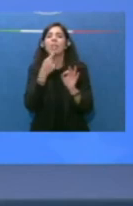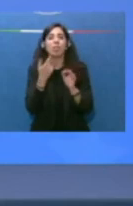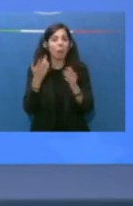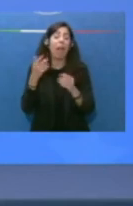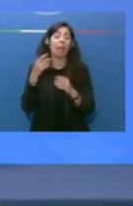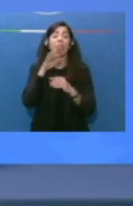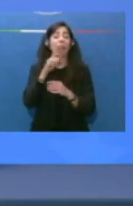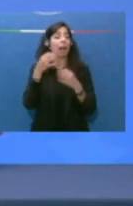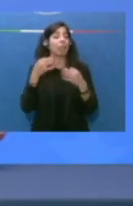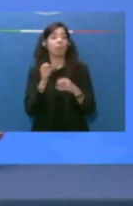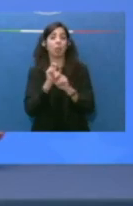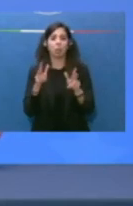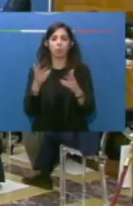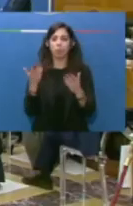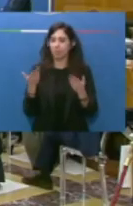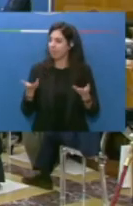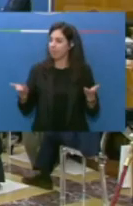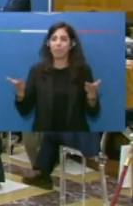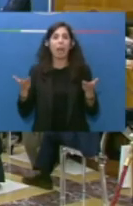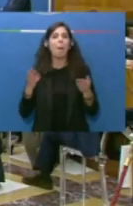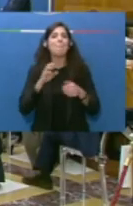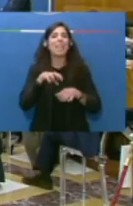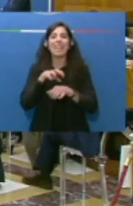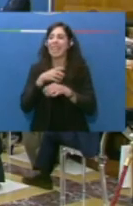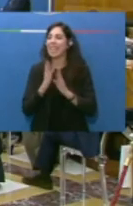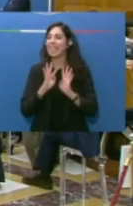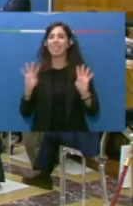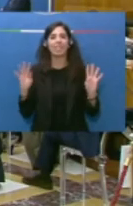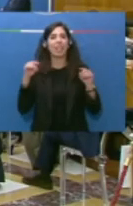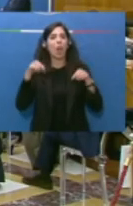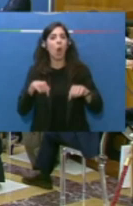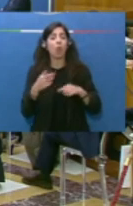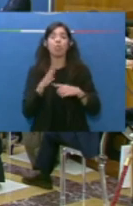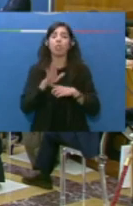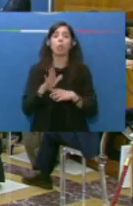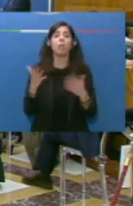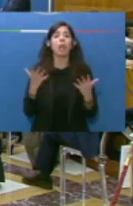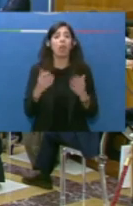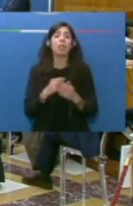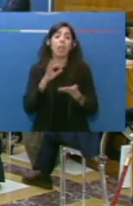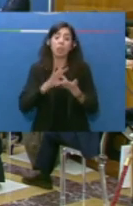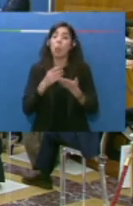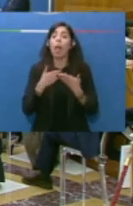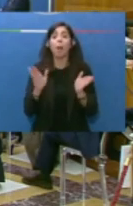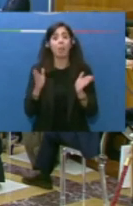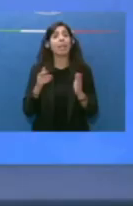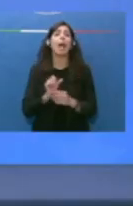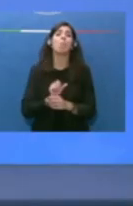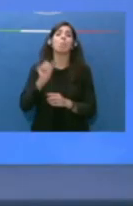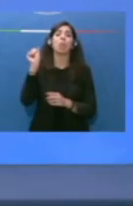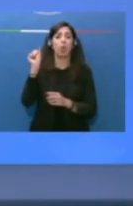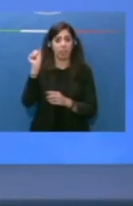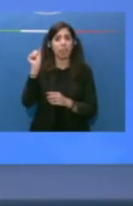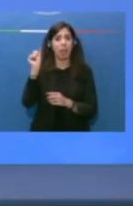insieme a questi ministri qua oggi stanno dimostrando che la scuola aperta è una priorità questo non era il modo in cui questo